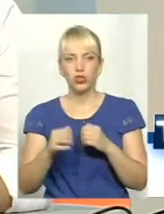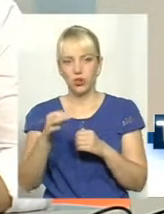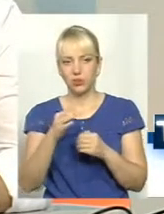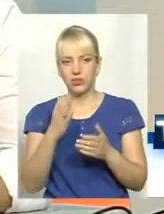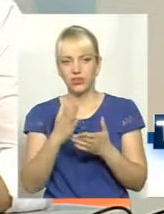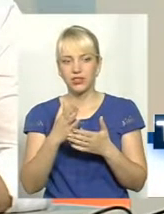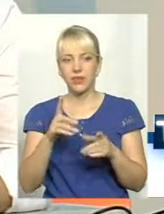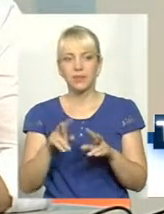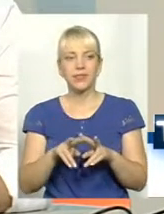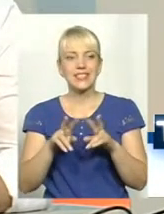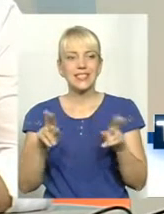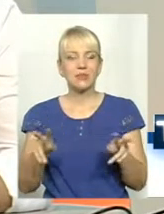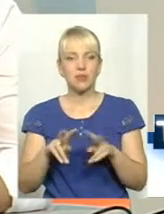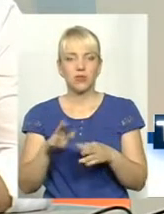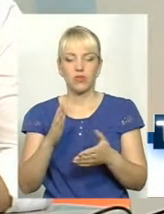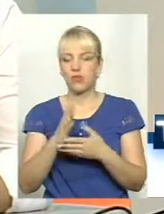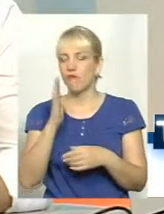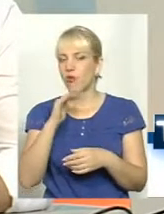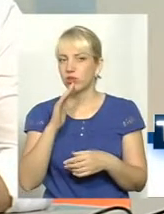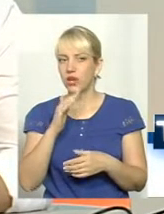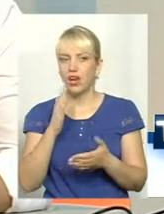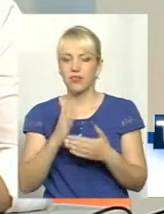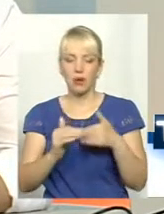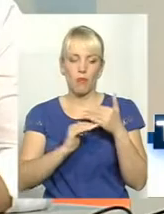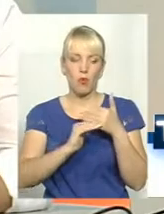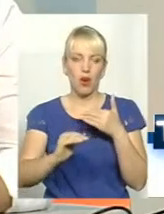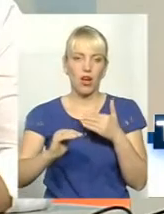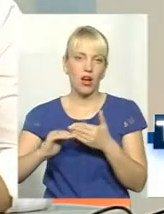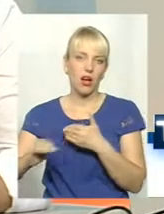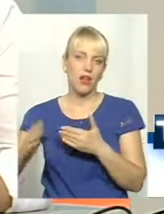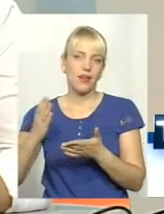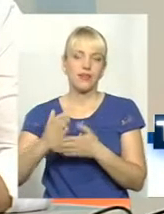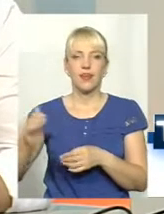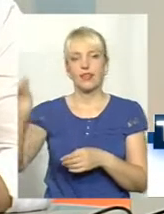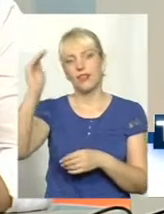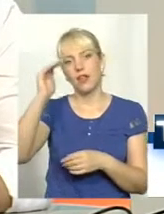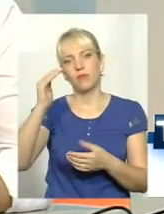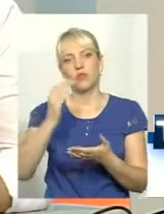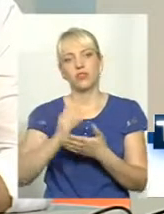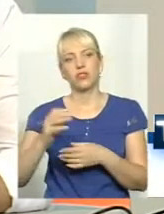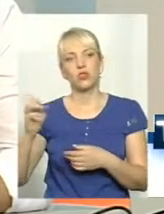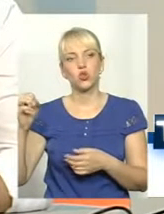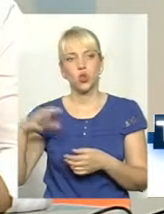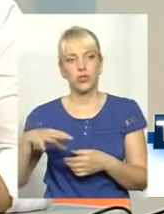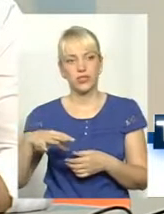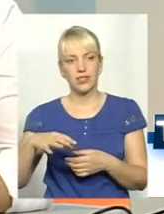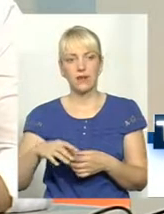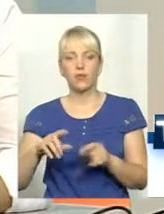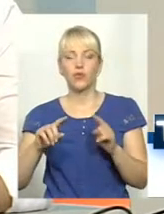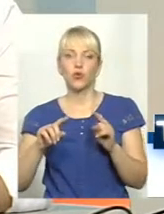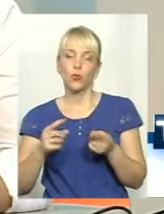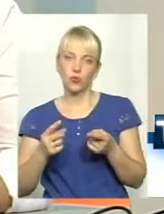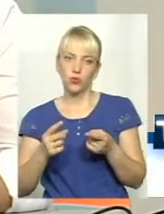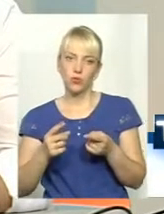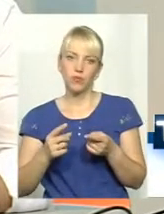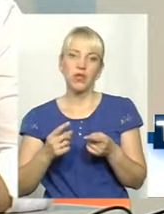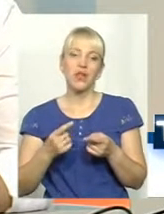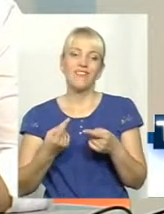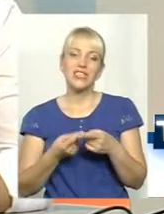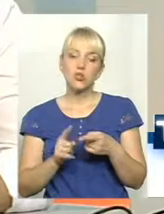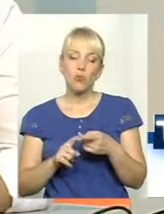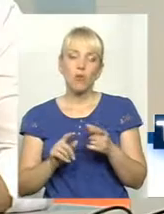які можна прочитати українською мовою, все-таки оцей логотип підкреслюючи словами або слоганами. От, тому